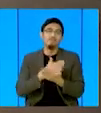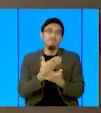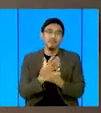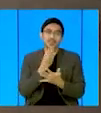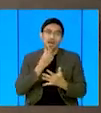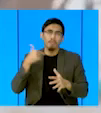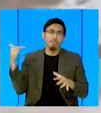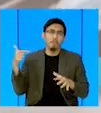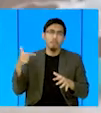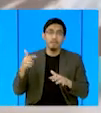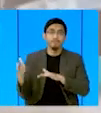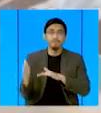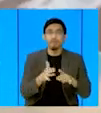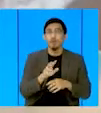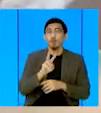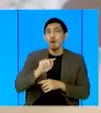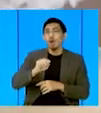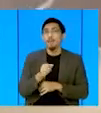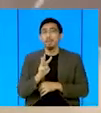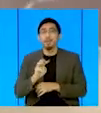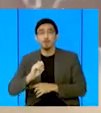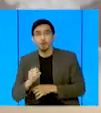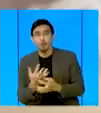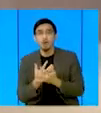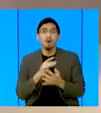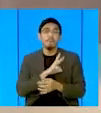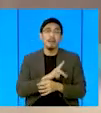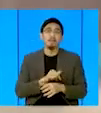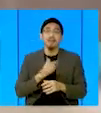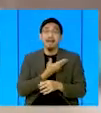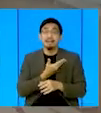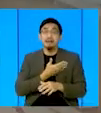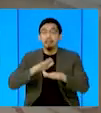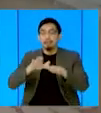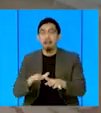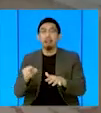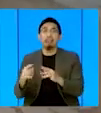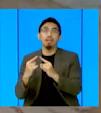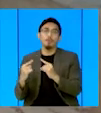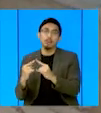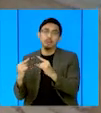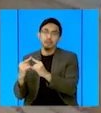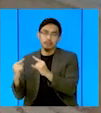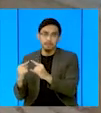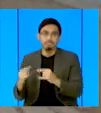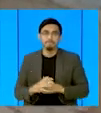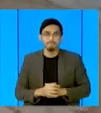akibat serangan Israel. Sementara sejumlah 2,3 juta warga Palestina di Gaza tinggal di